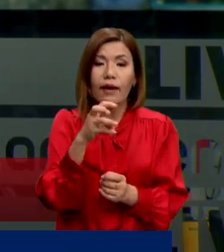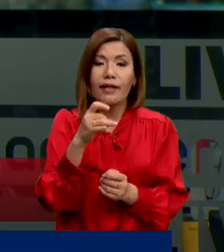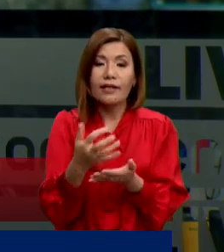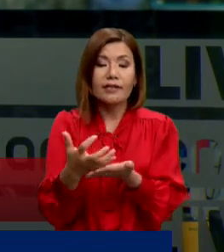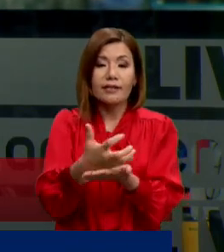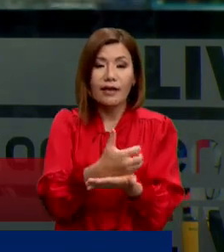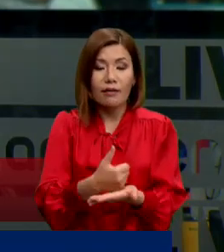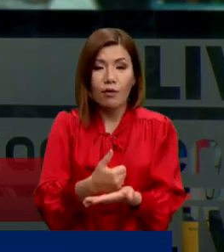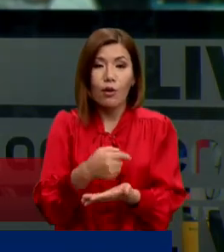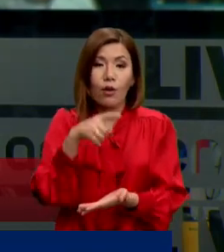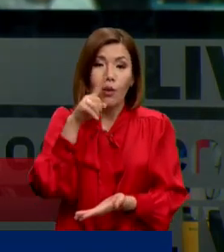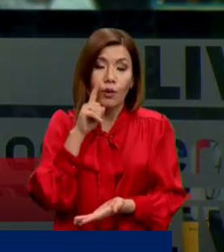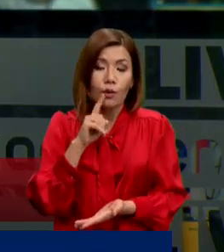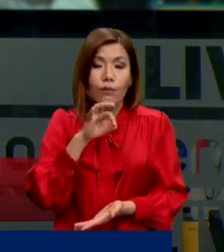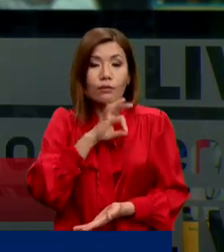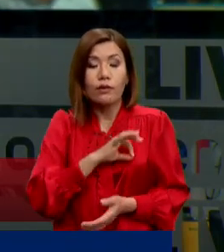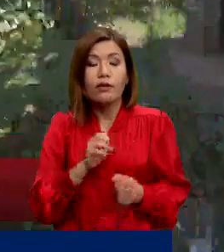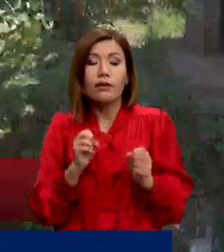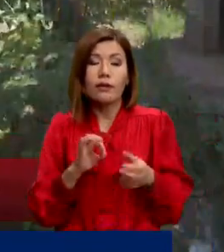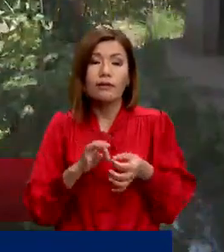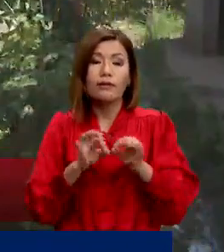том, выгодна ли жизнь в малине.